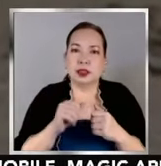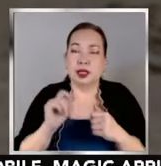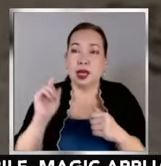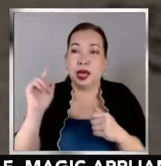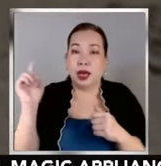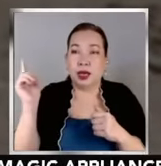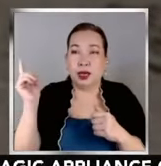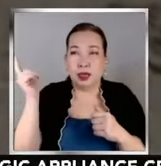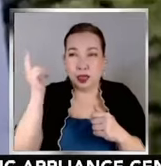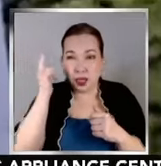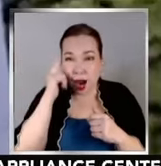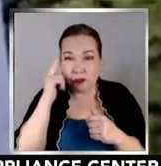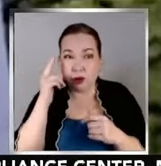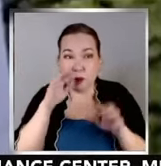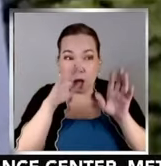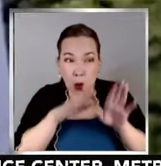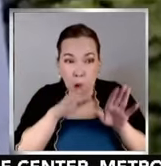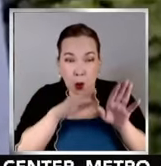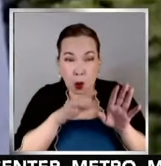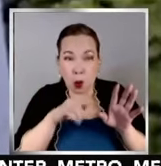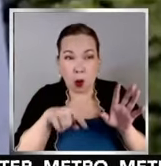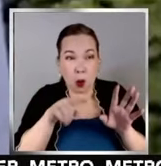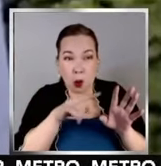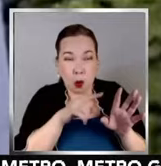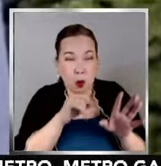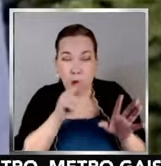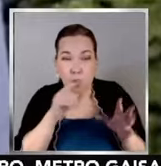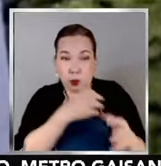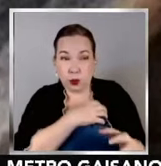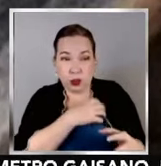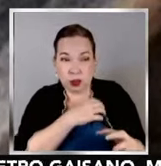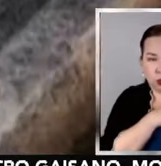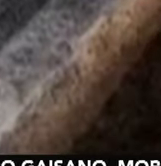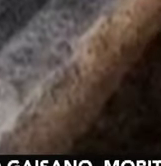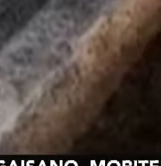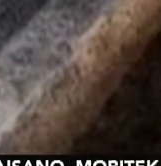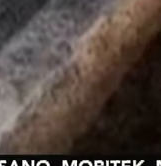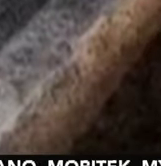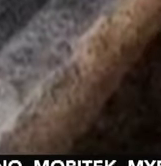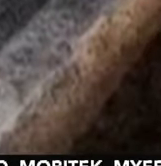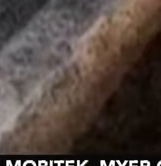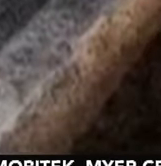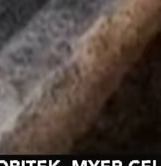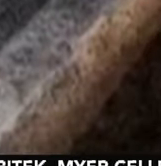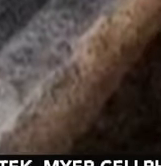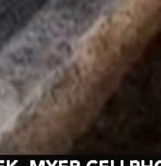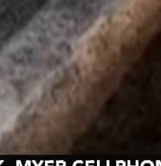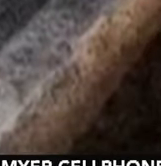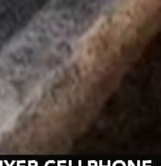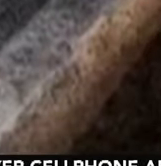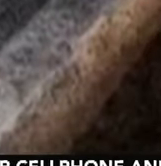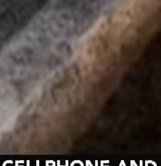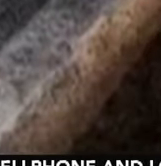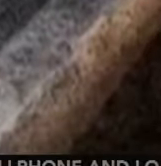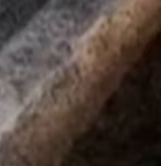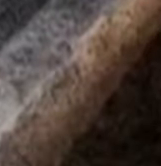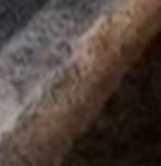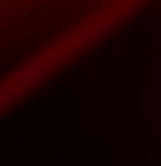pulis na magmamalabis. Para sa GMA Integrated News, Sandra Aguinaldo, nakatutok, 24